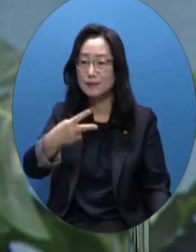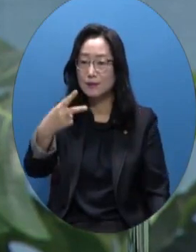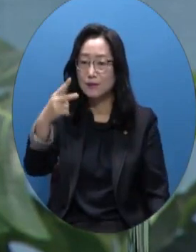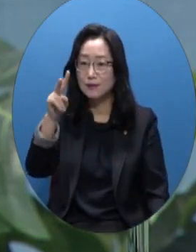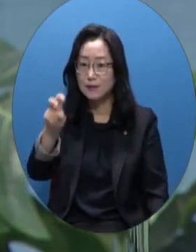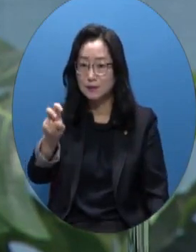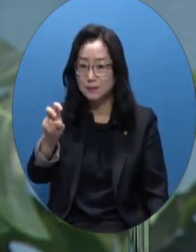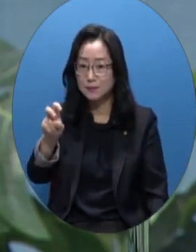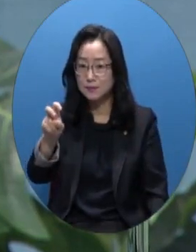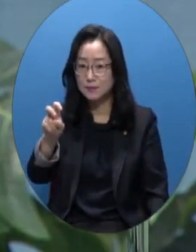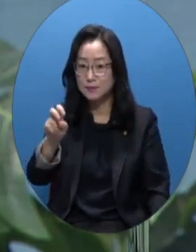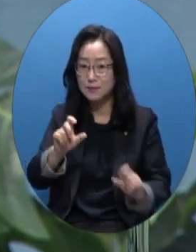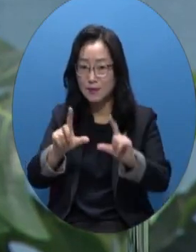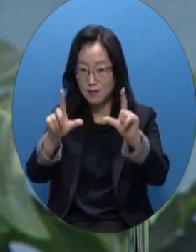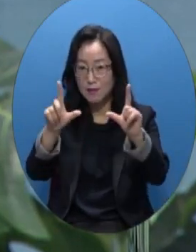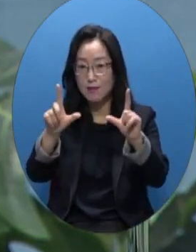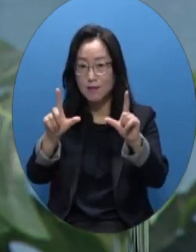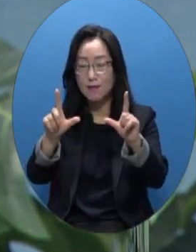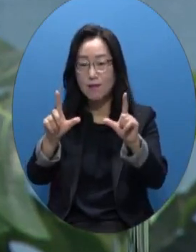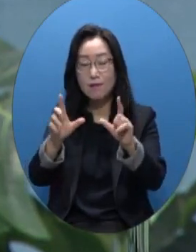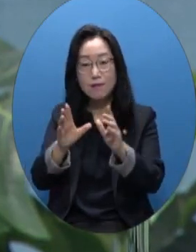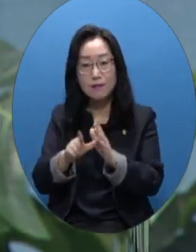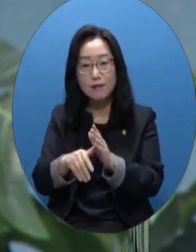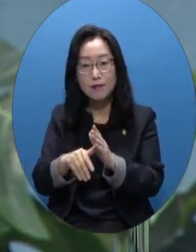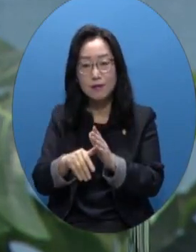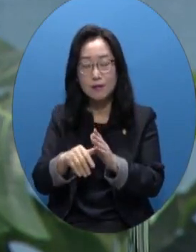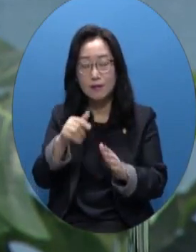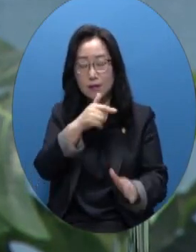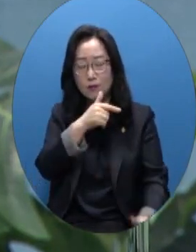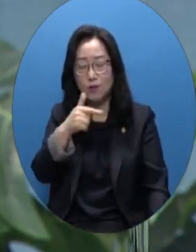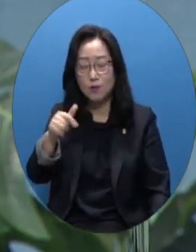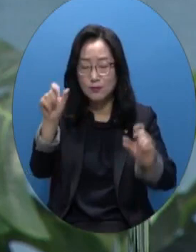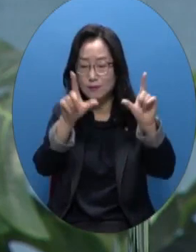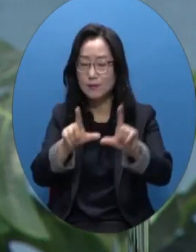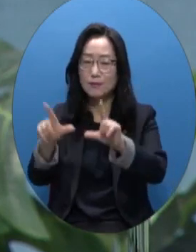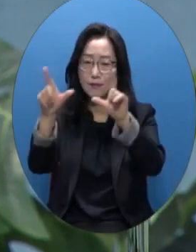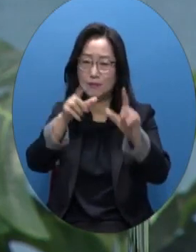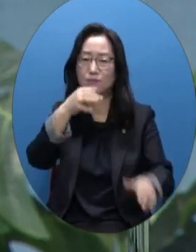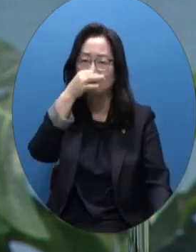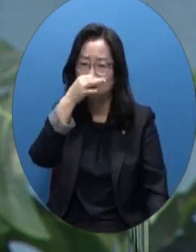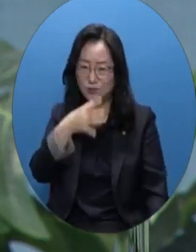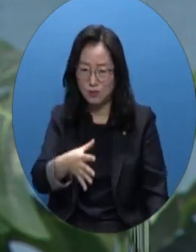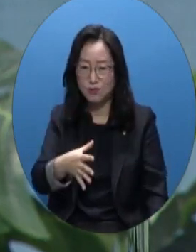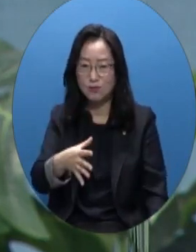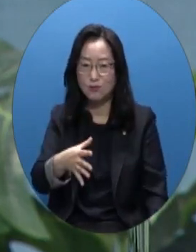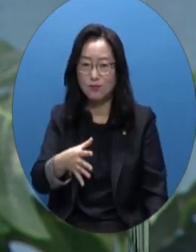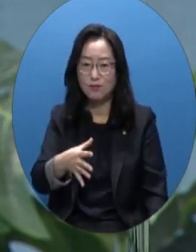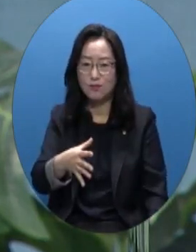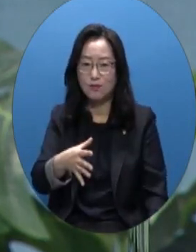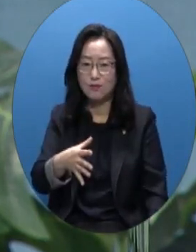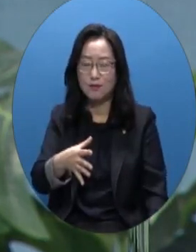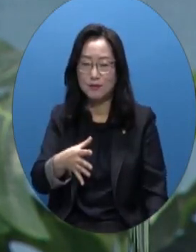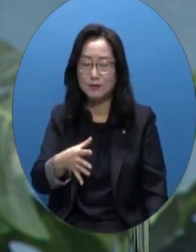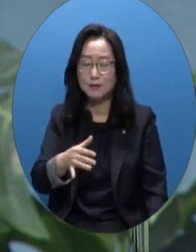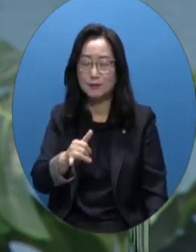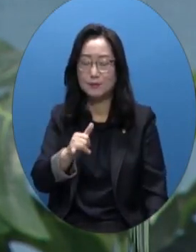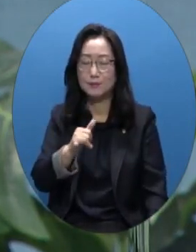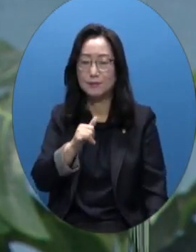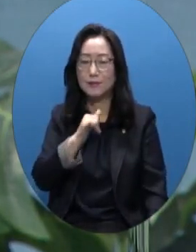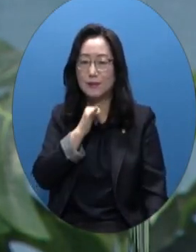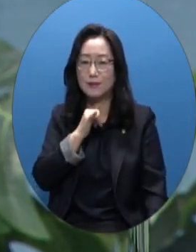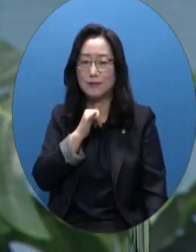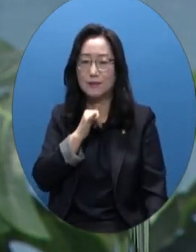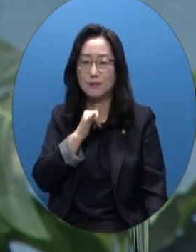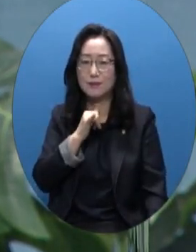년도에 너무 삶이 힘들어서 산물 포기하고